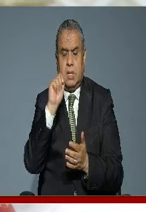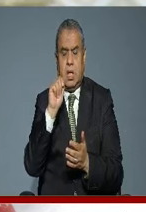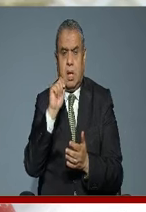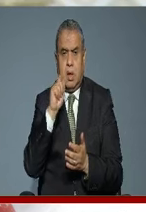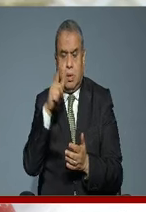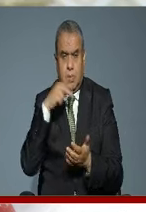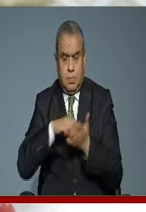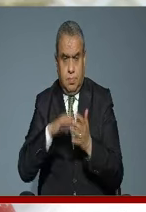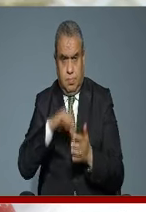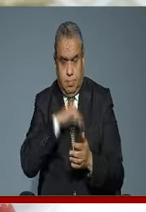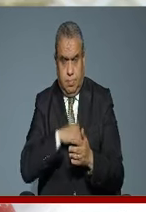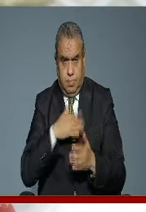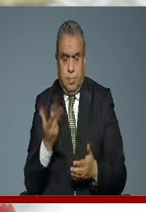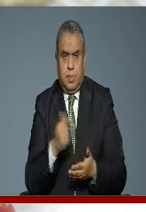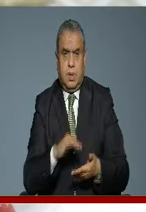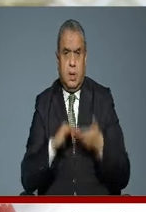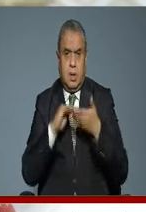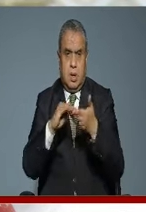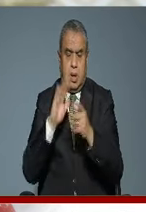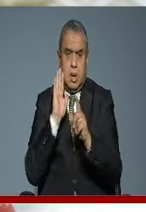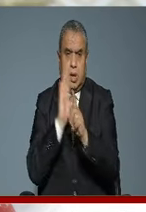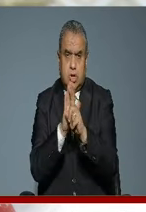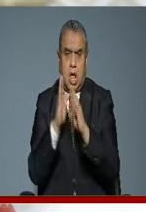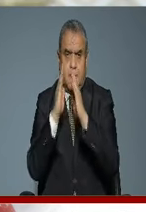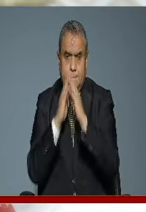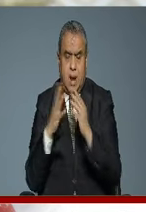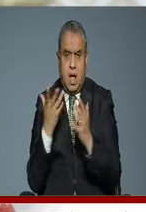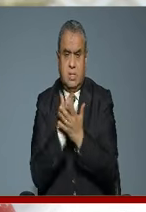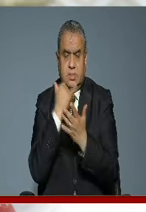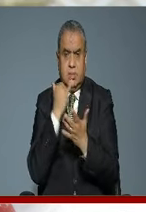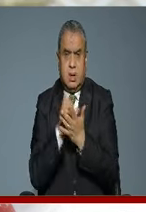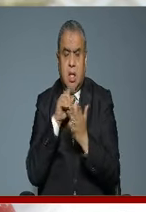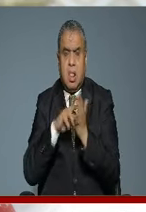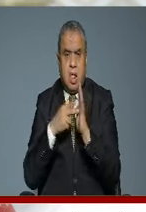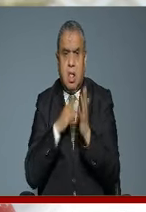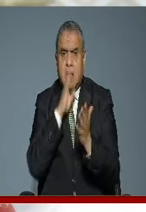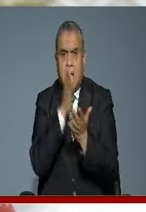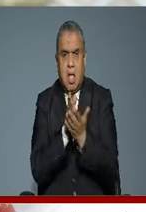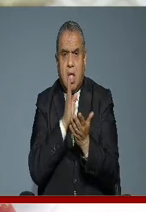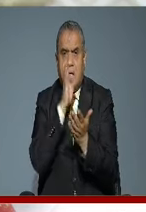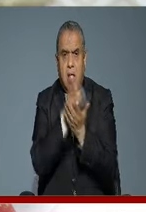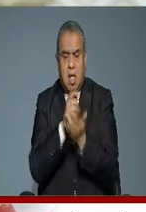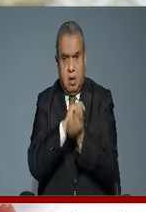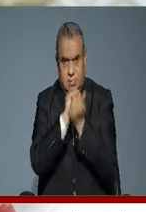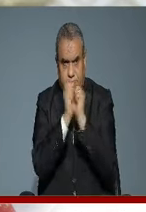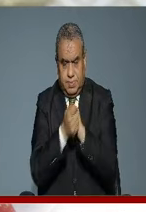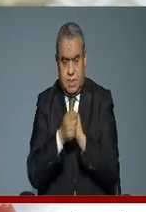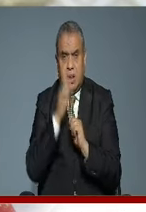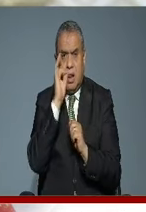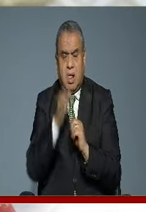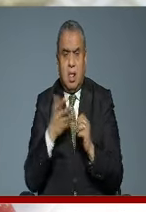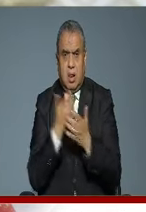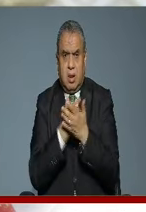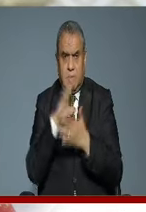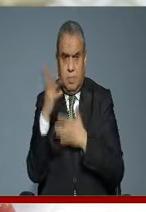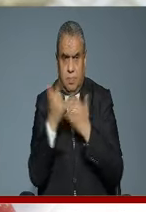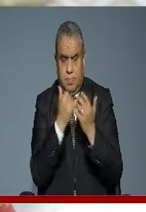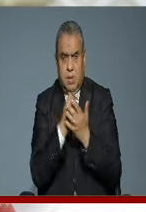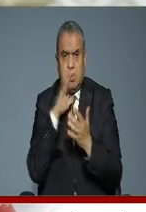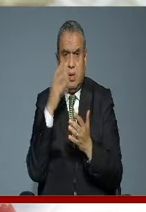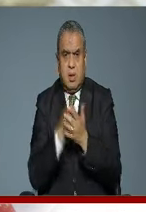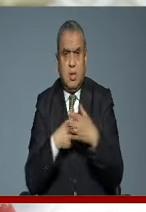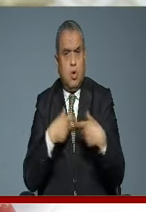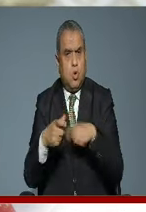ويعول على الدعم المصري لكي نقوم بتحقيق التغييرات الضرورية في مسألة الحوكمة